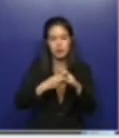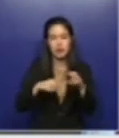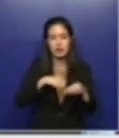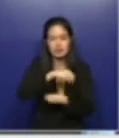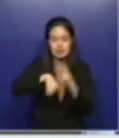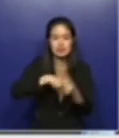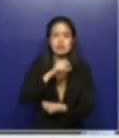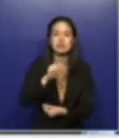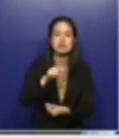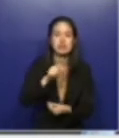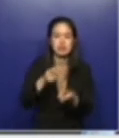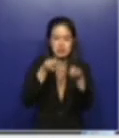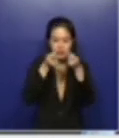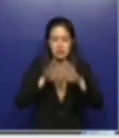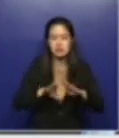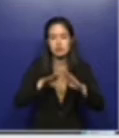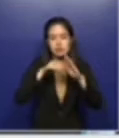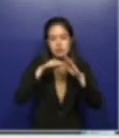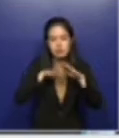ที่สุดในอาเซียน